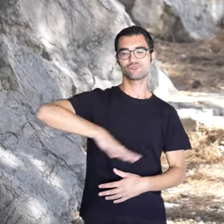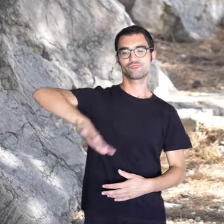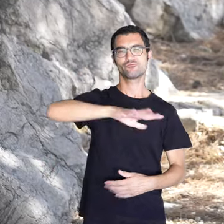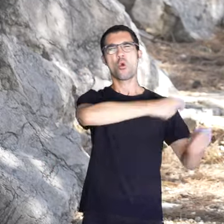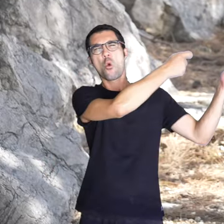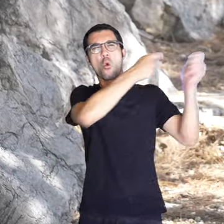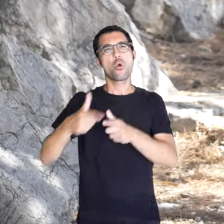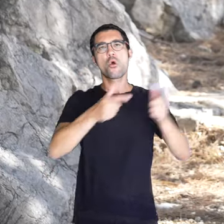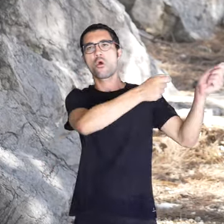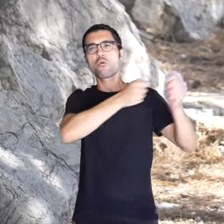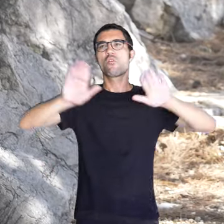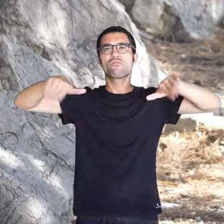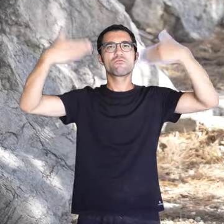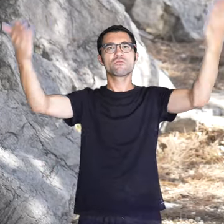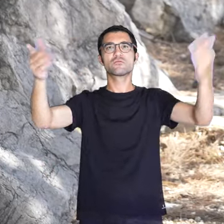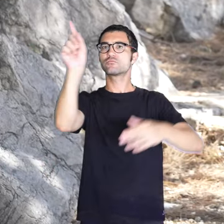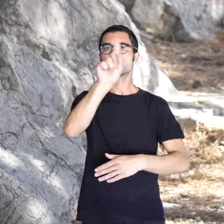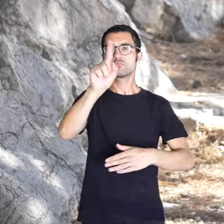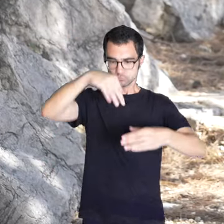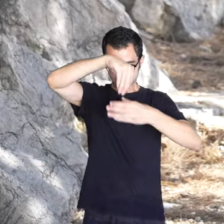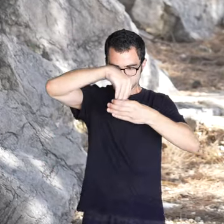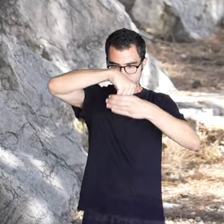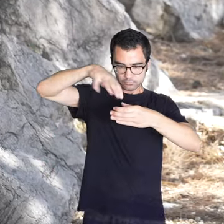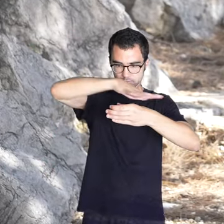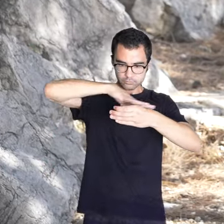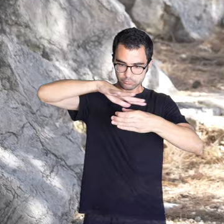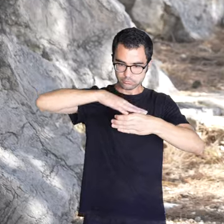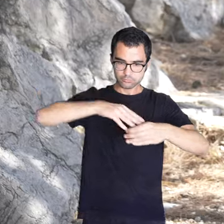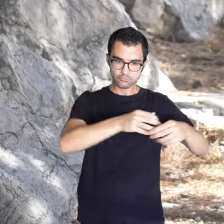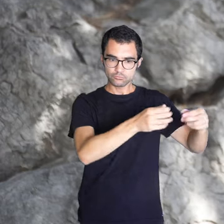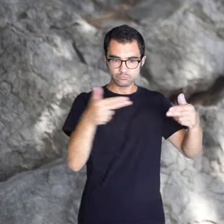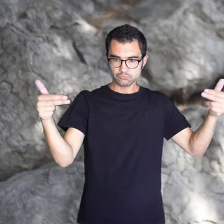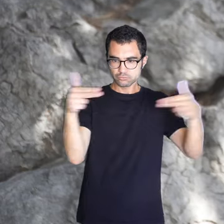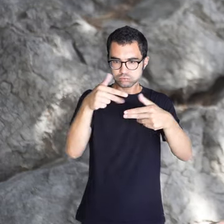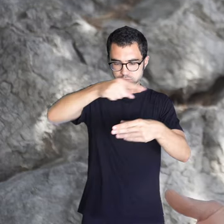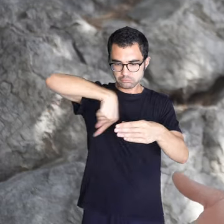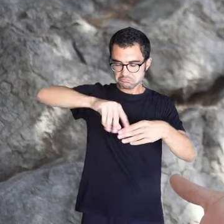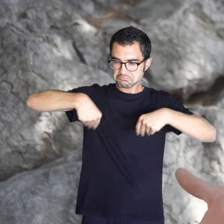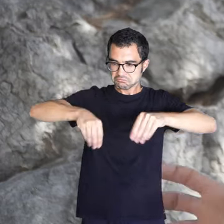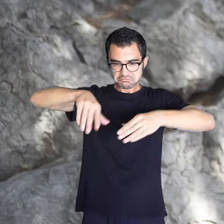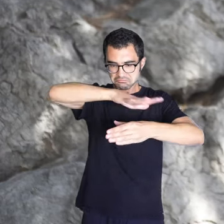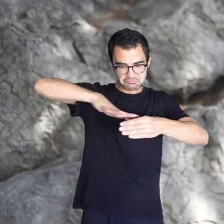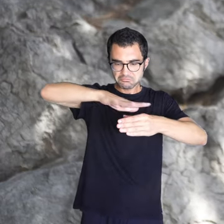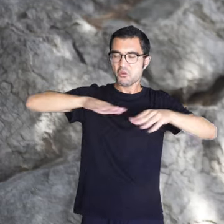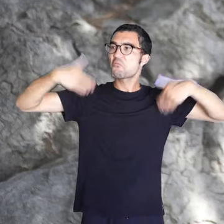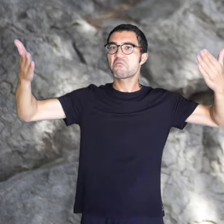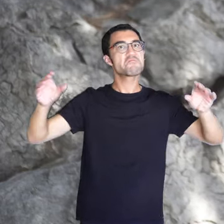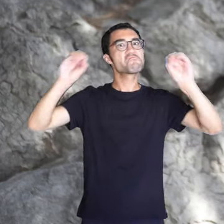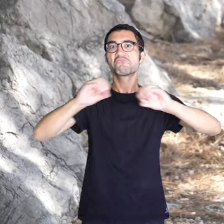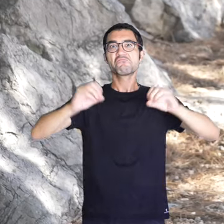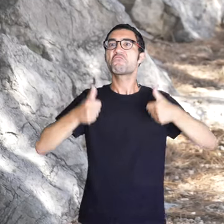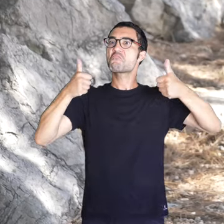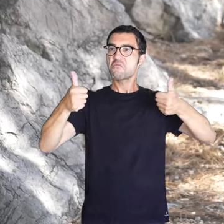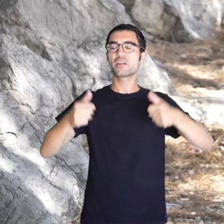gent, cap a comerç local, que no esperàvem que anigués tan bé. I llavors, paper de la meva dona en la